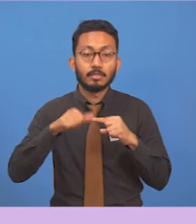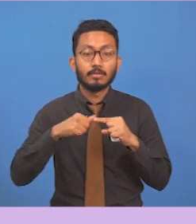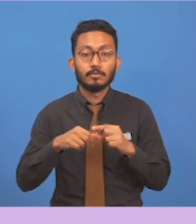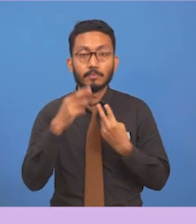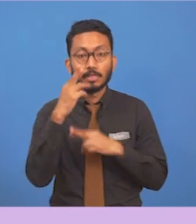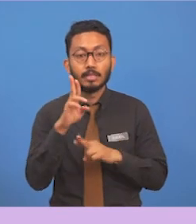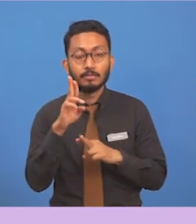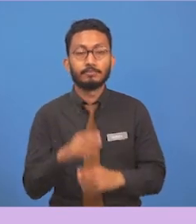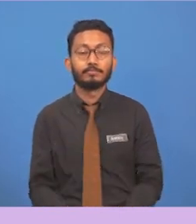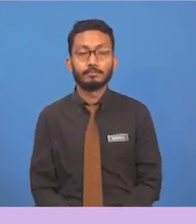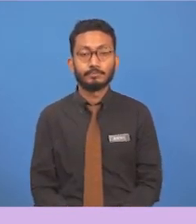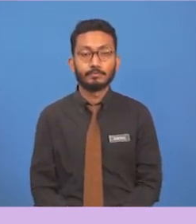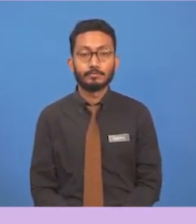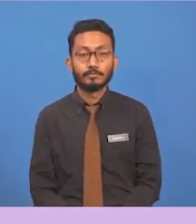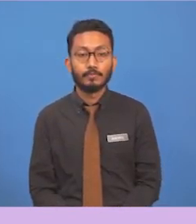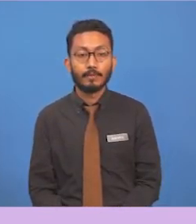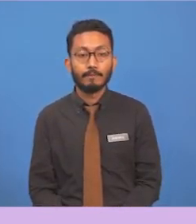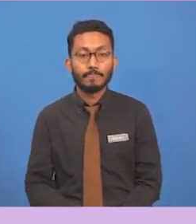soalan aneka